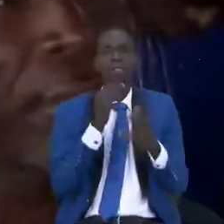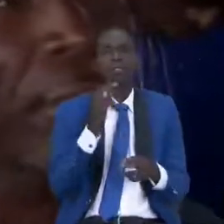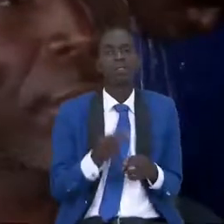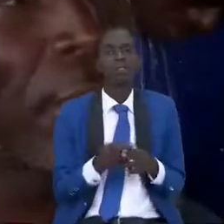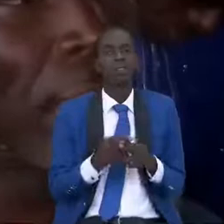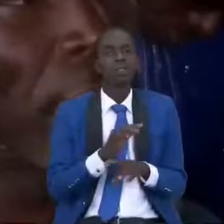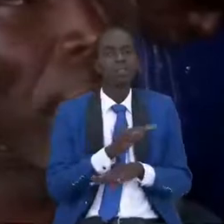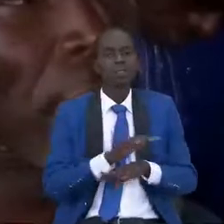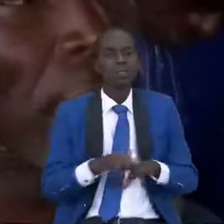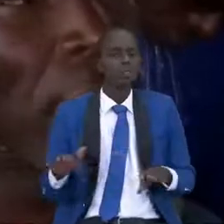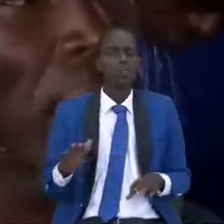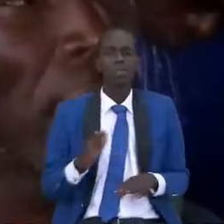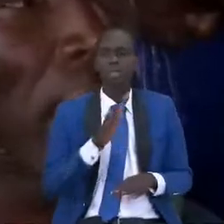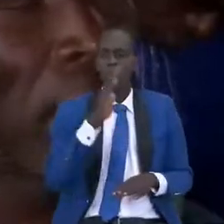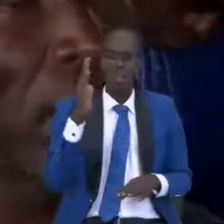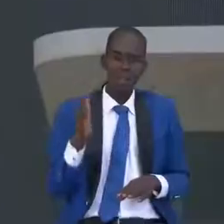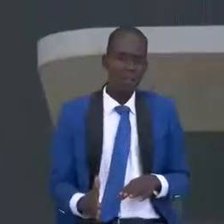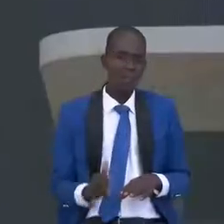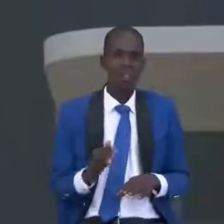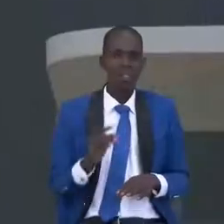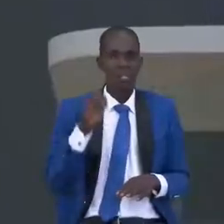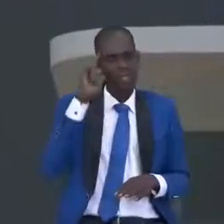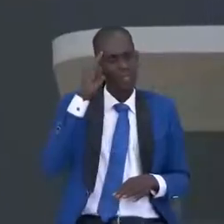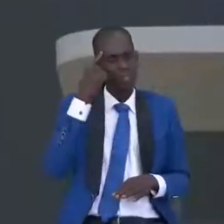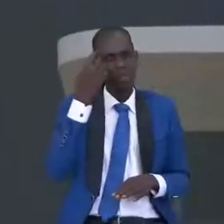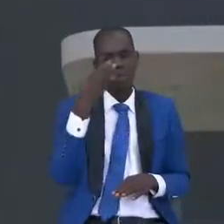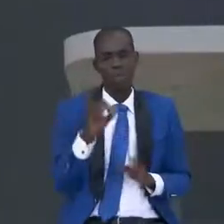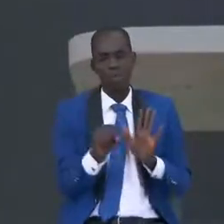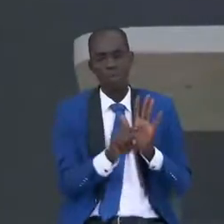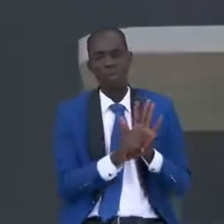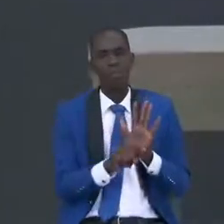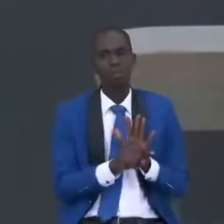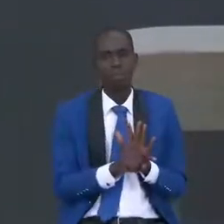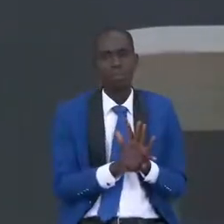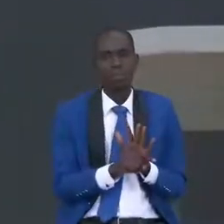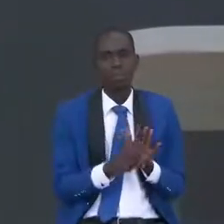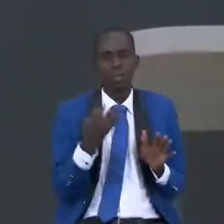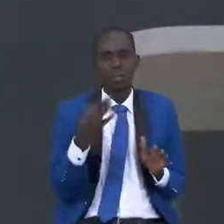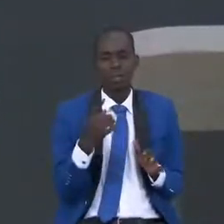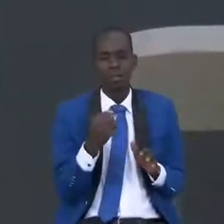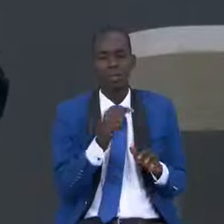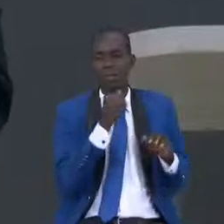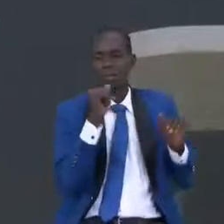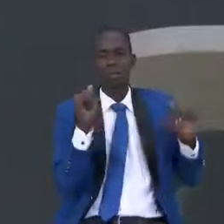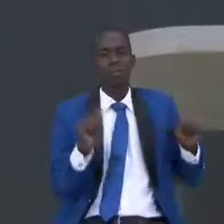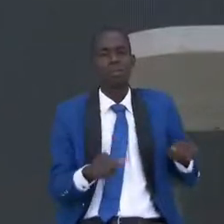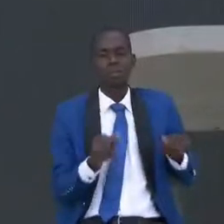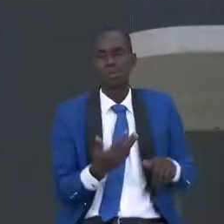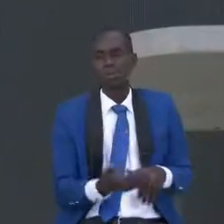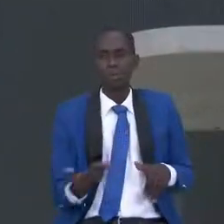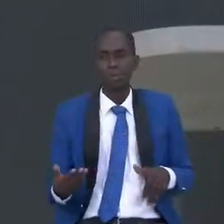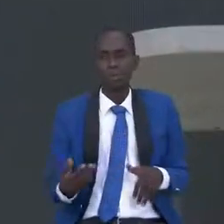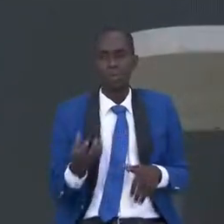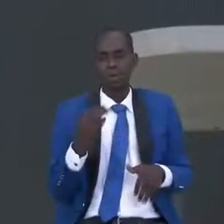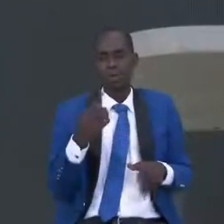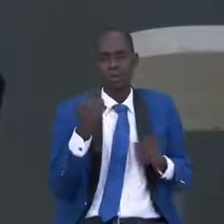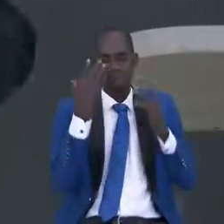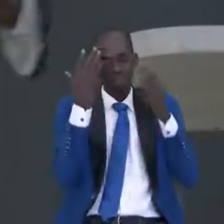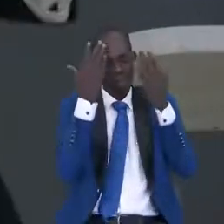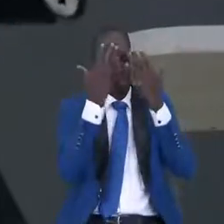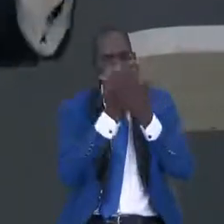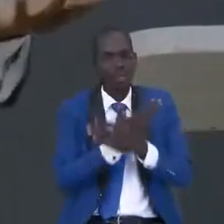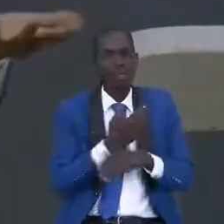Ne pense plus jamais au négatif de l'impossible. Dans les heures